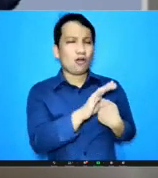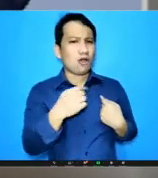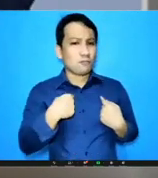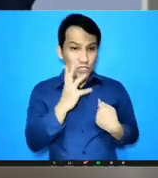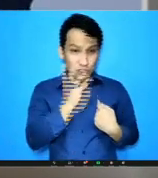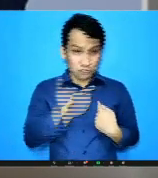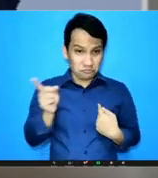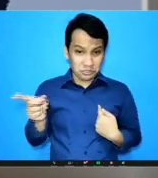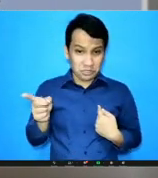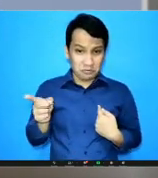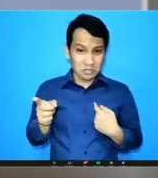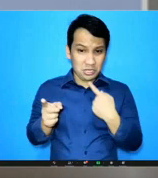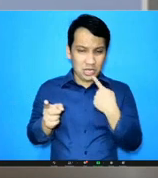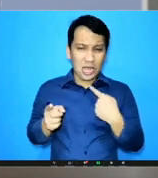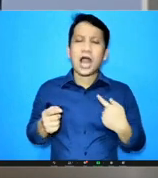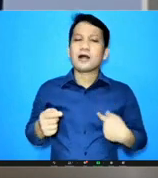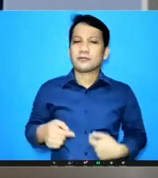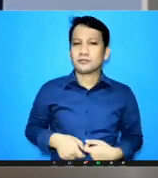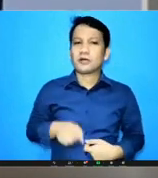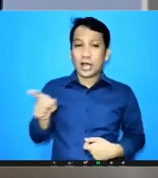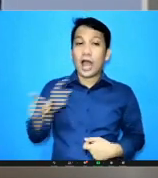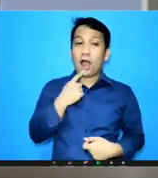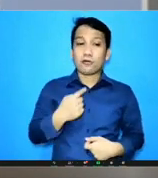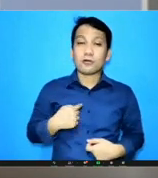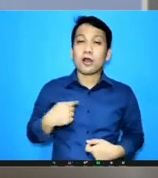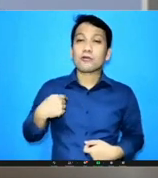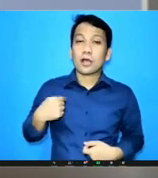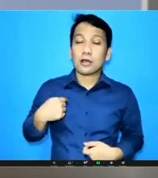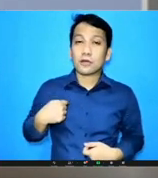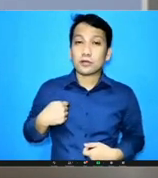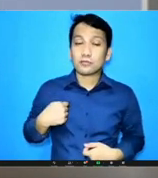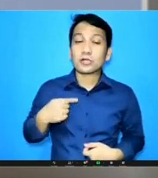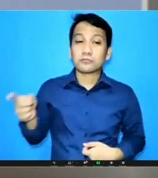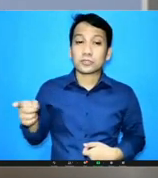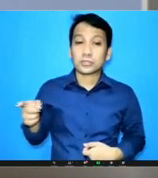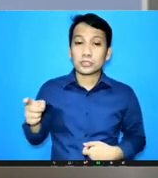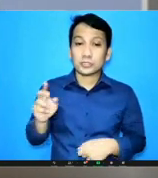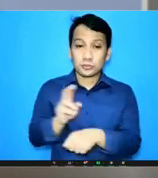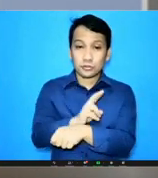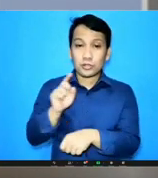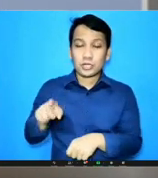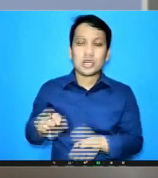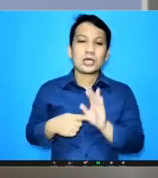inyo, sinasabi ko na ngayon, gamitin niyo po itong statement ko,